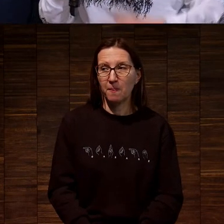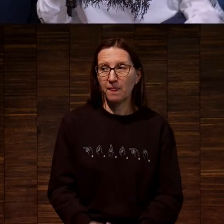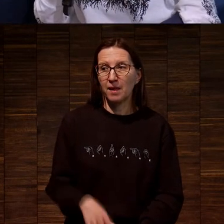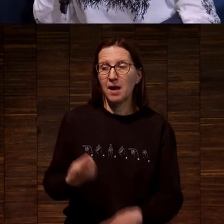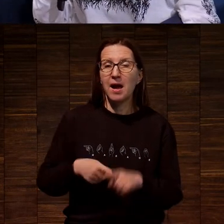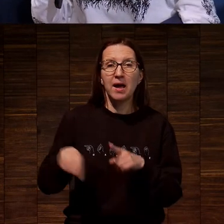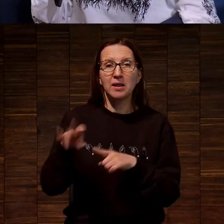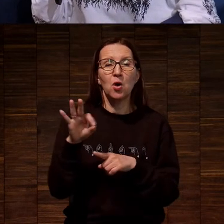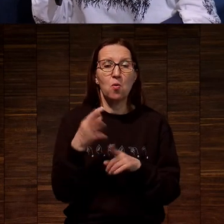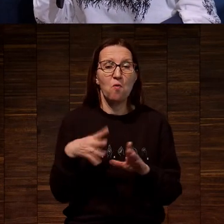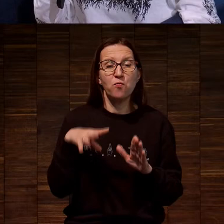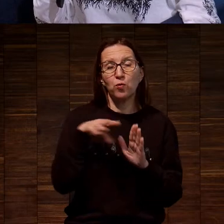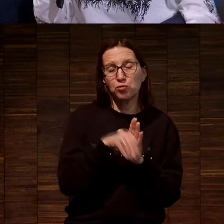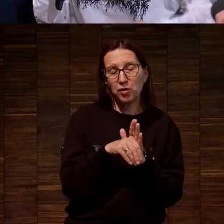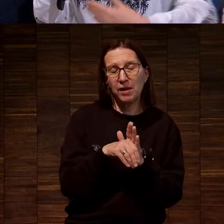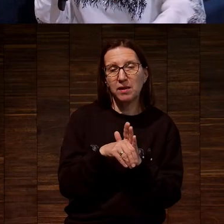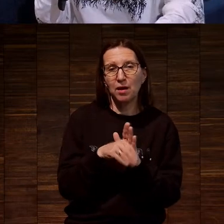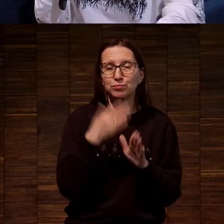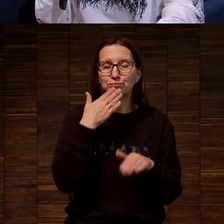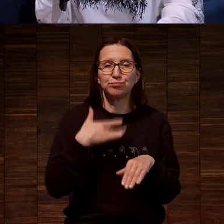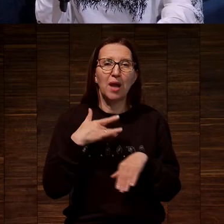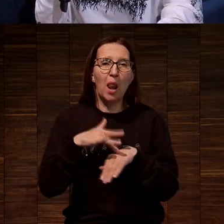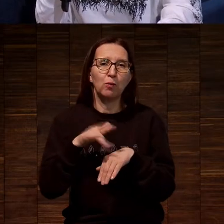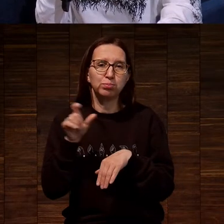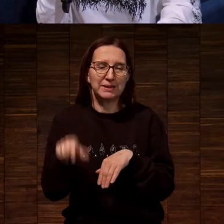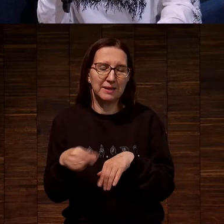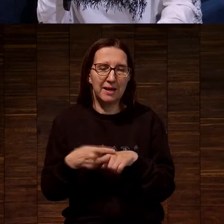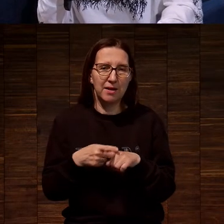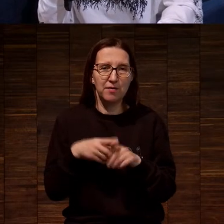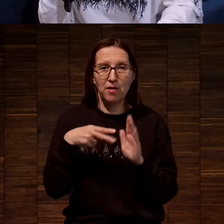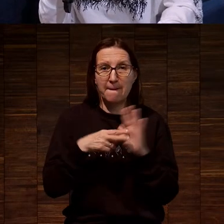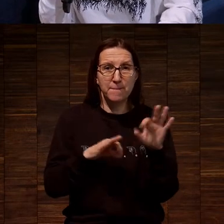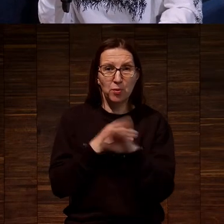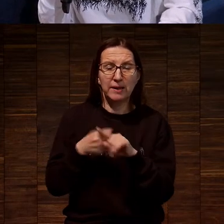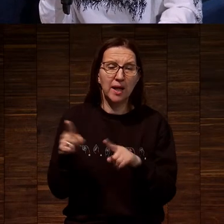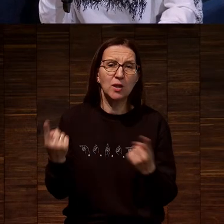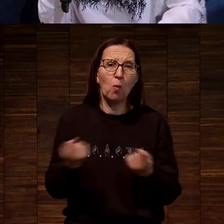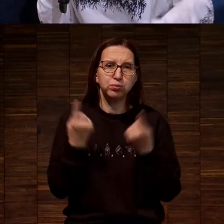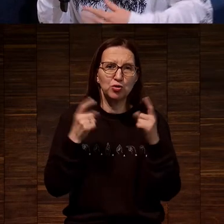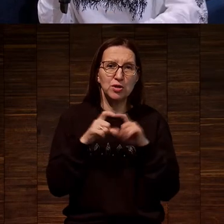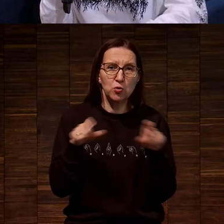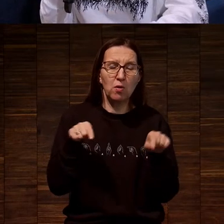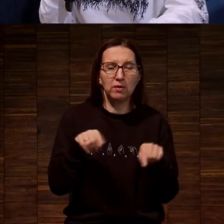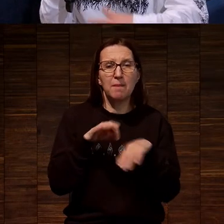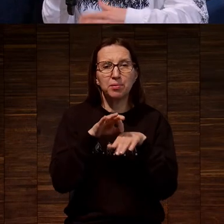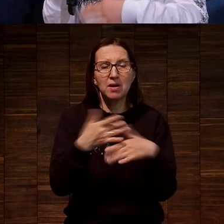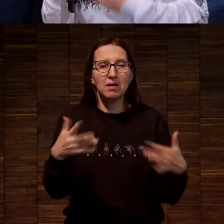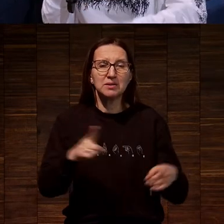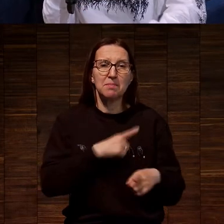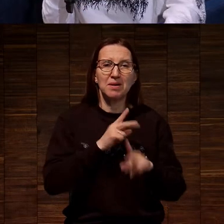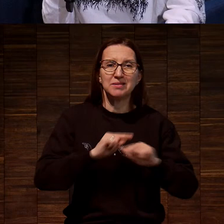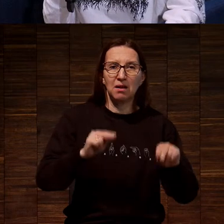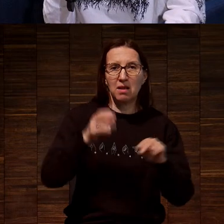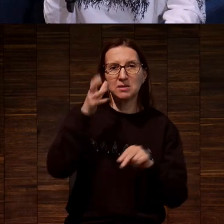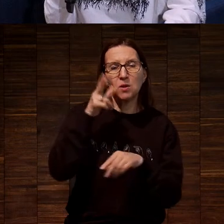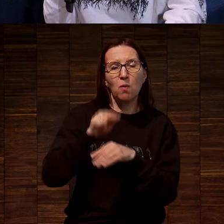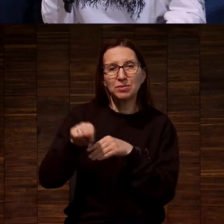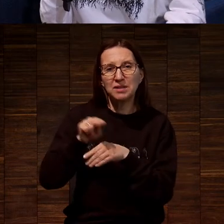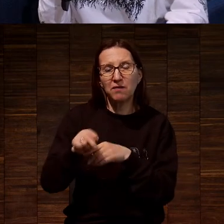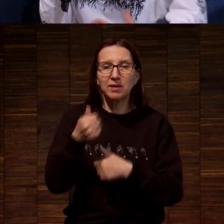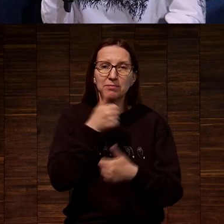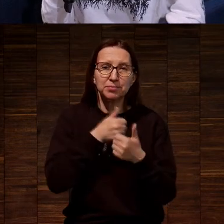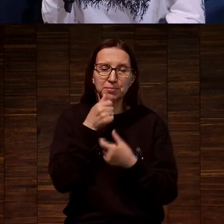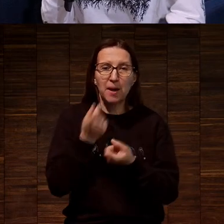включение любителей в проект. Это простая школа, в которой проходит очень много разных мастер-классов, образовательных